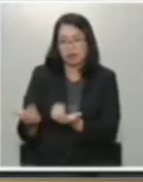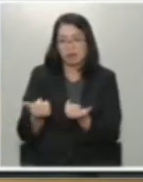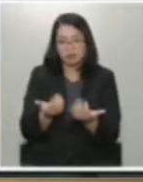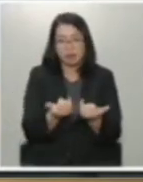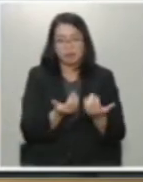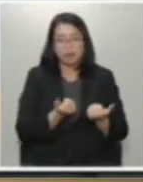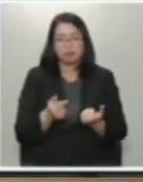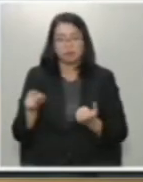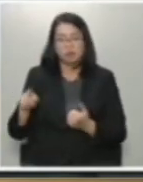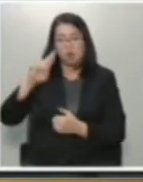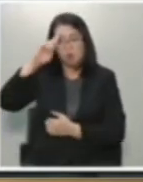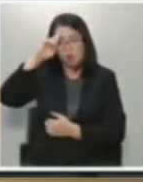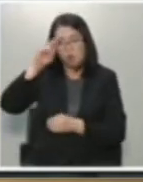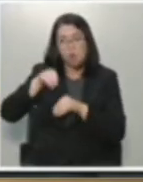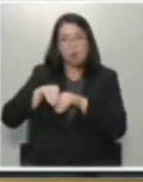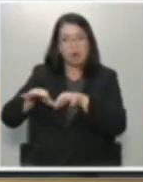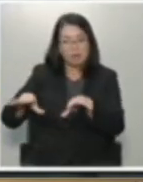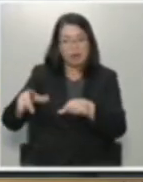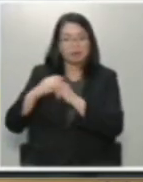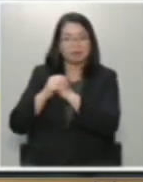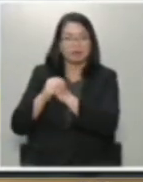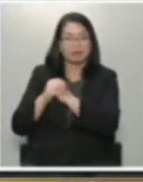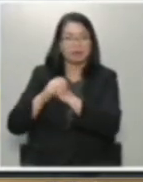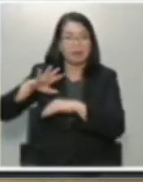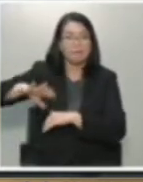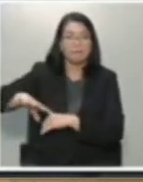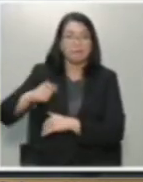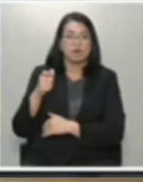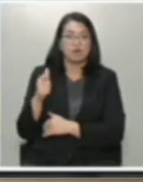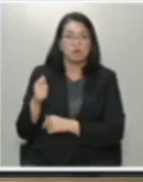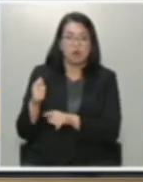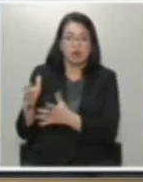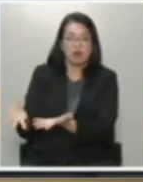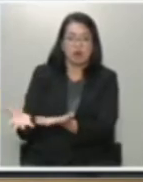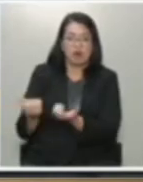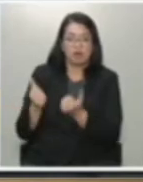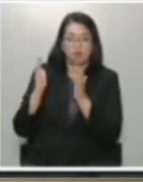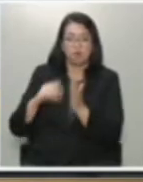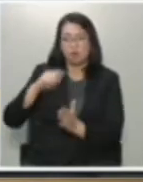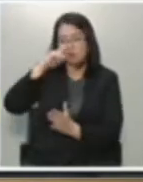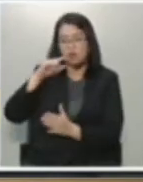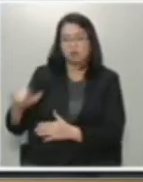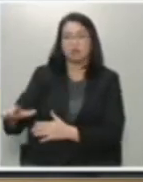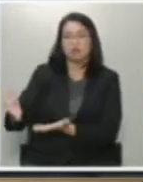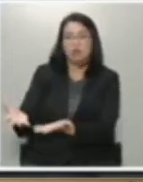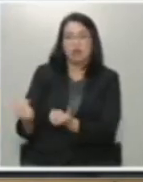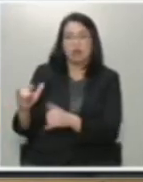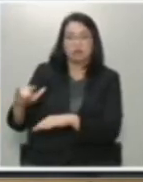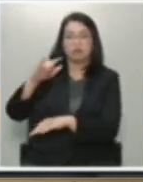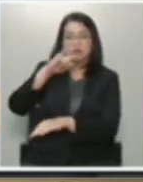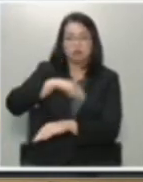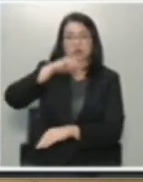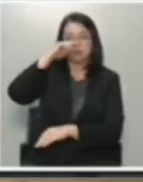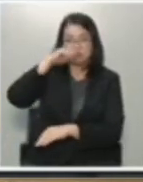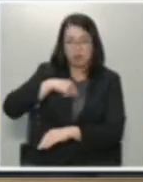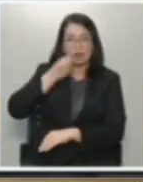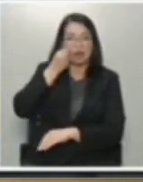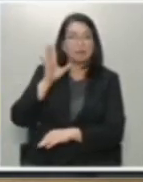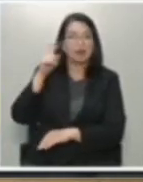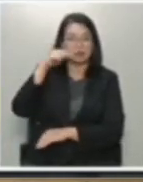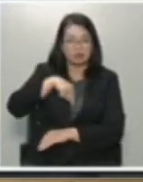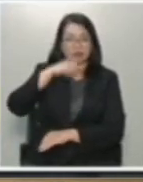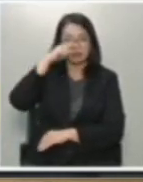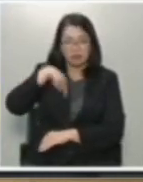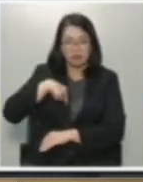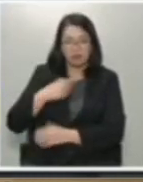ที่เกิดโรคระบาดก็คือเมืองอู่ฮั่นประเทศจีนนี่ผมก็อยากจะให้รัฐบาลไทยเนี่ยนะครับถ้าเป็นไปได้รับคนไ